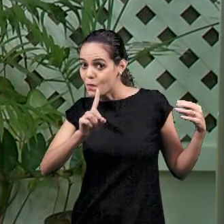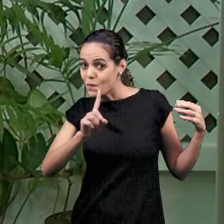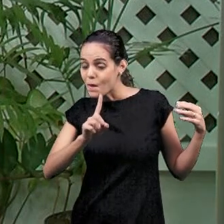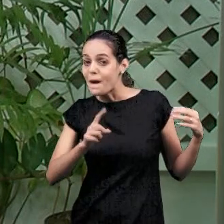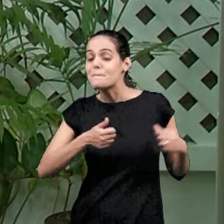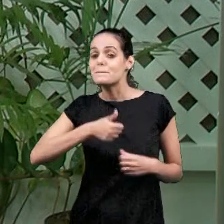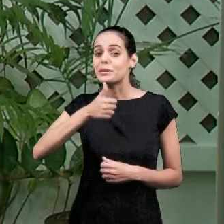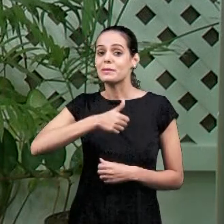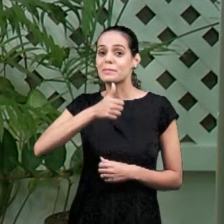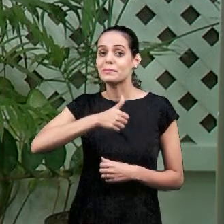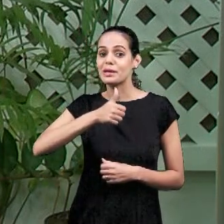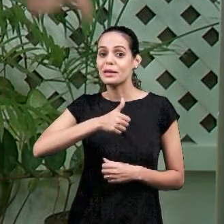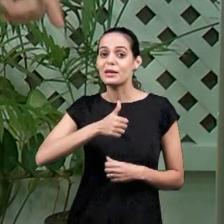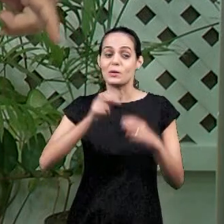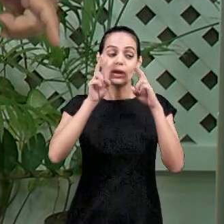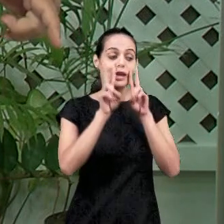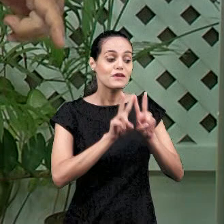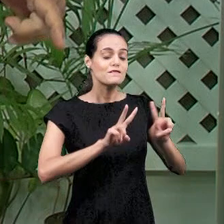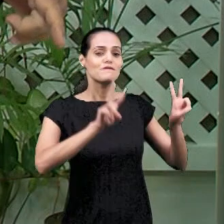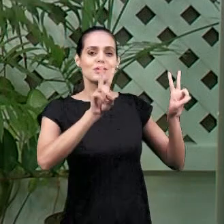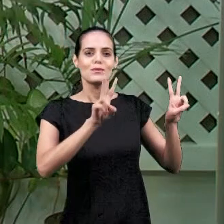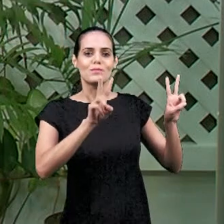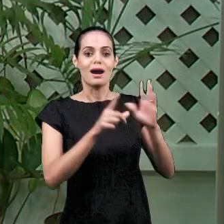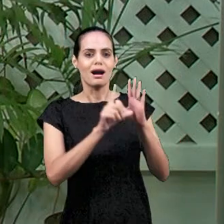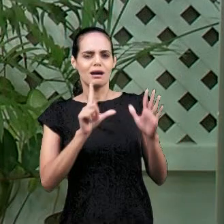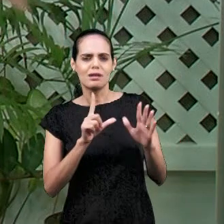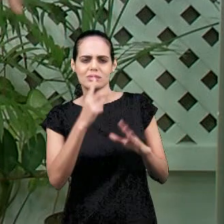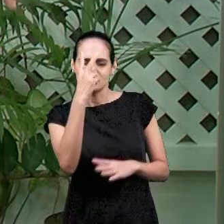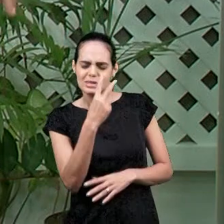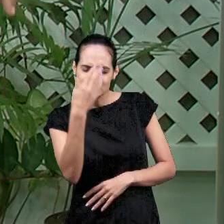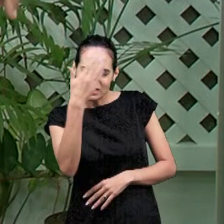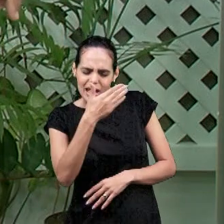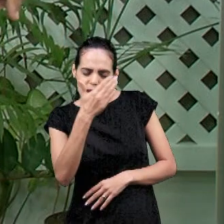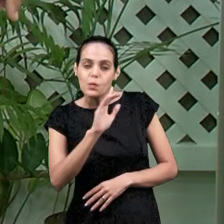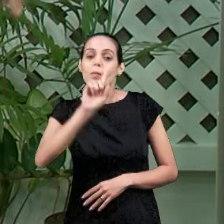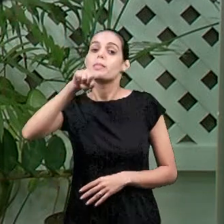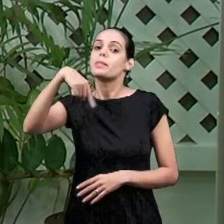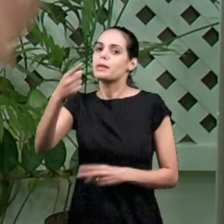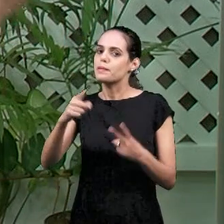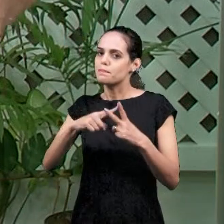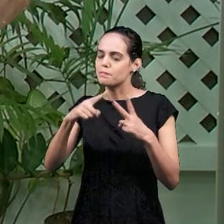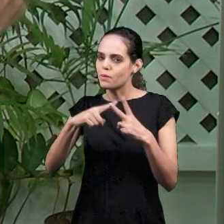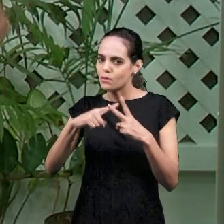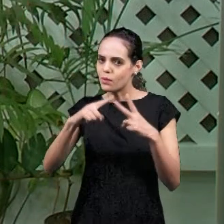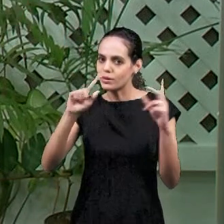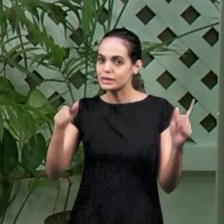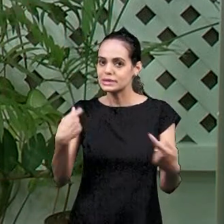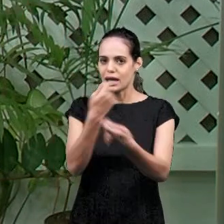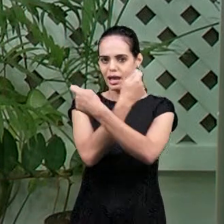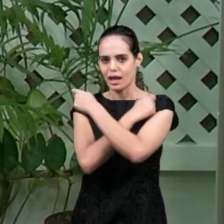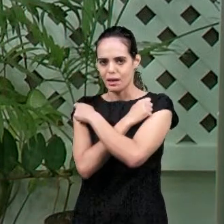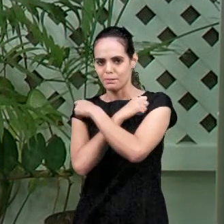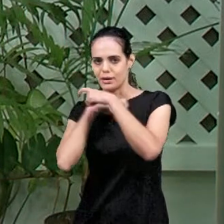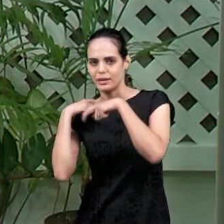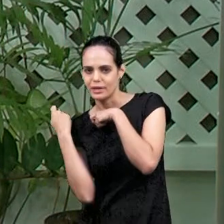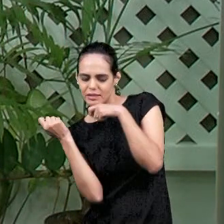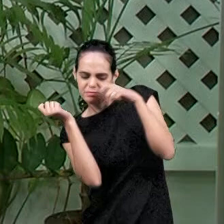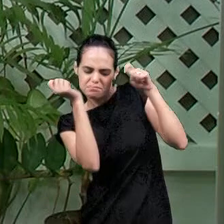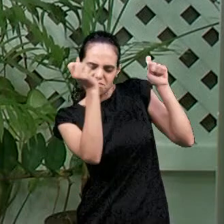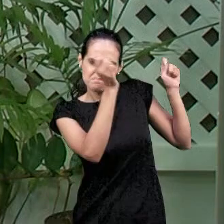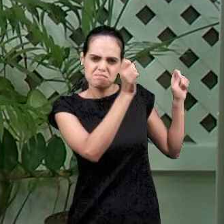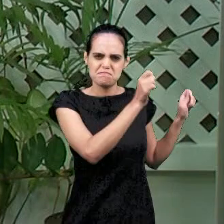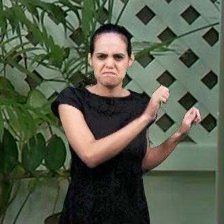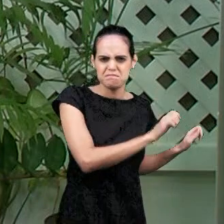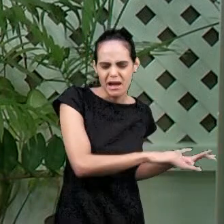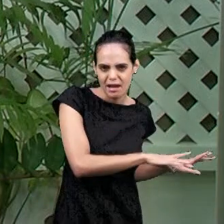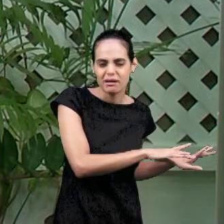ces habits sales. Tout d'abord, il a laissé les ténèbres. Après, il a abandonné sa cape qui couvrait son